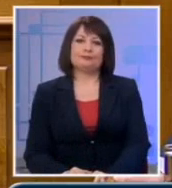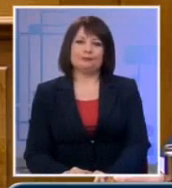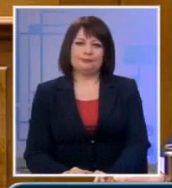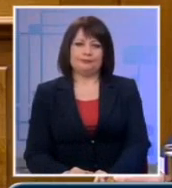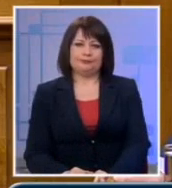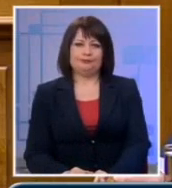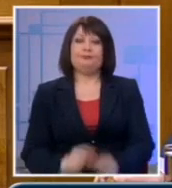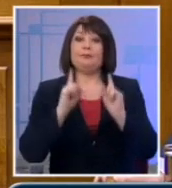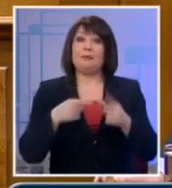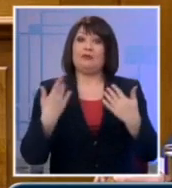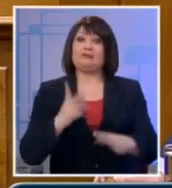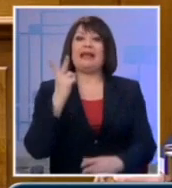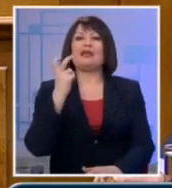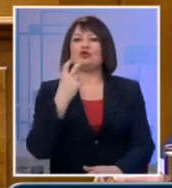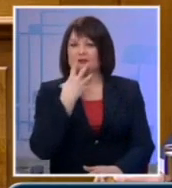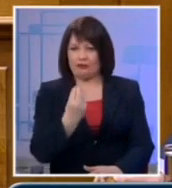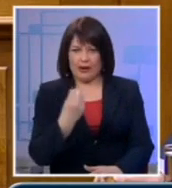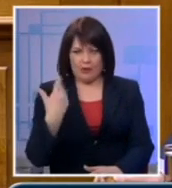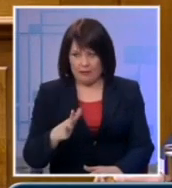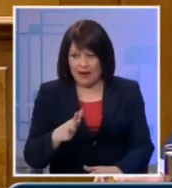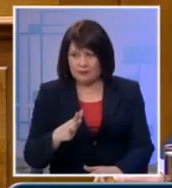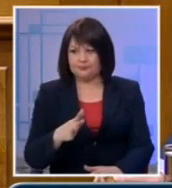Με την απόφαση της 20ης Φλεβάρη όμως,